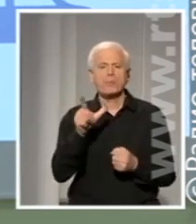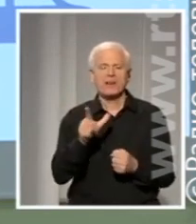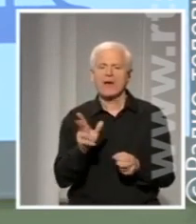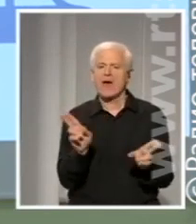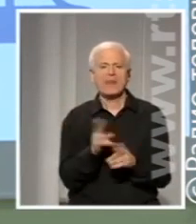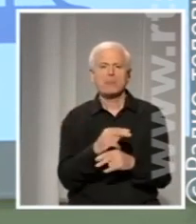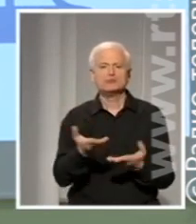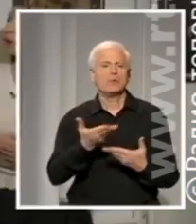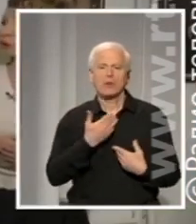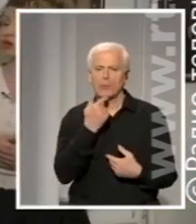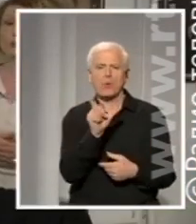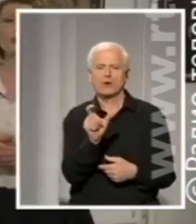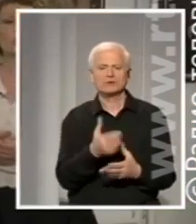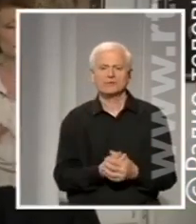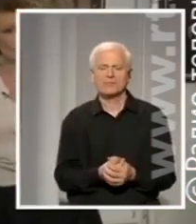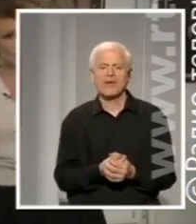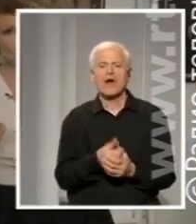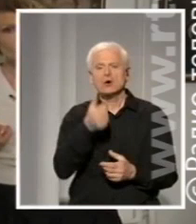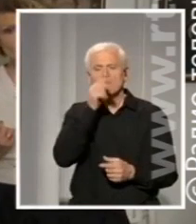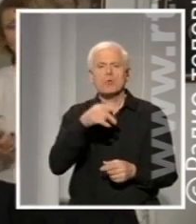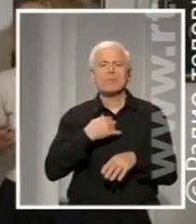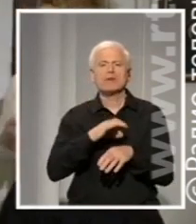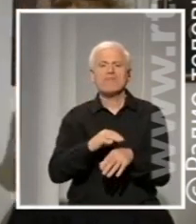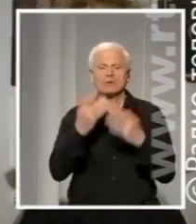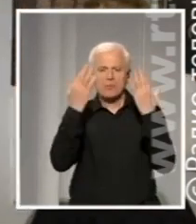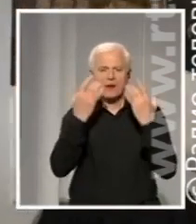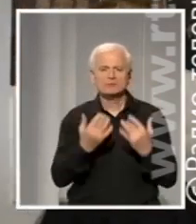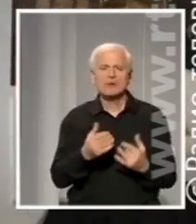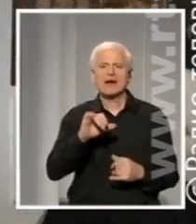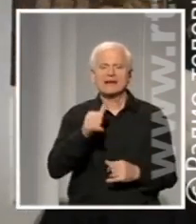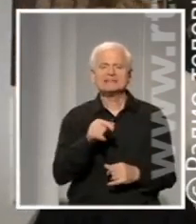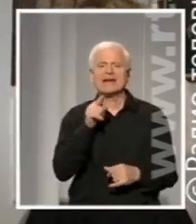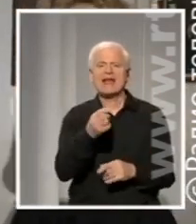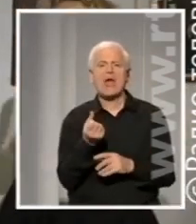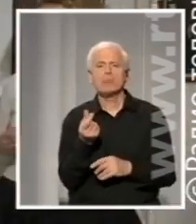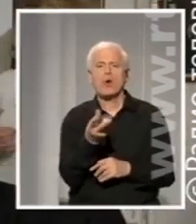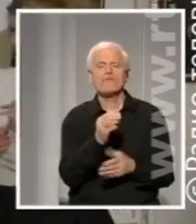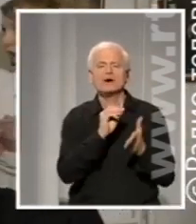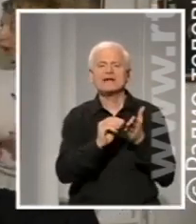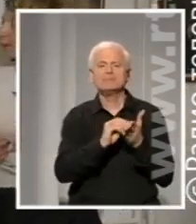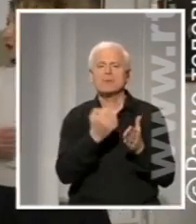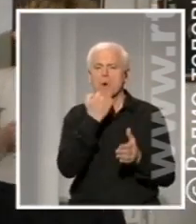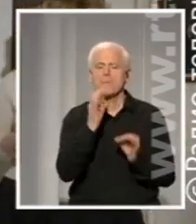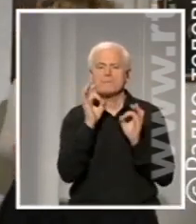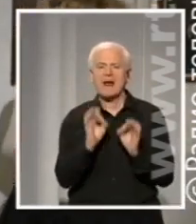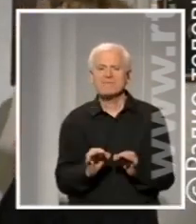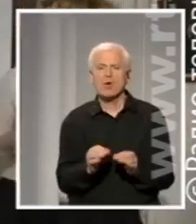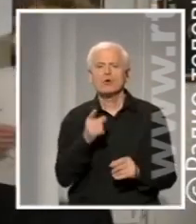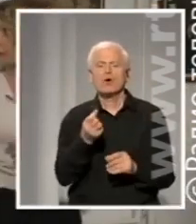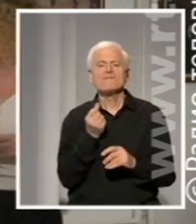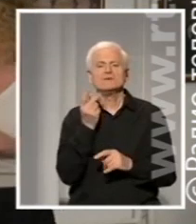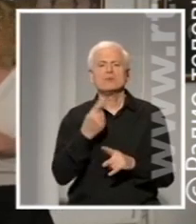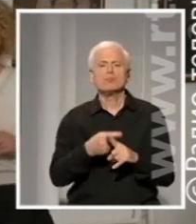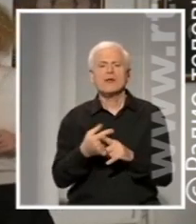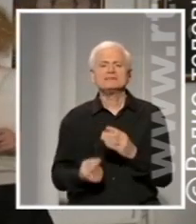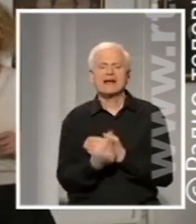da dobijemo reč. Ono o čemu moramo da vodimo računa jeste da te brojeve zapišemo pravilno. Pa će se vrlo često